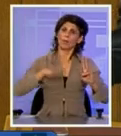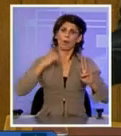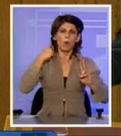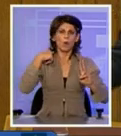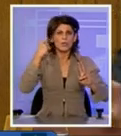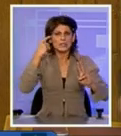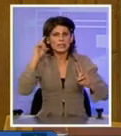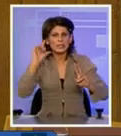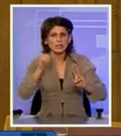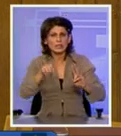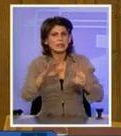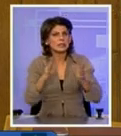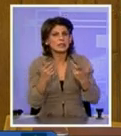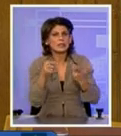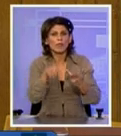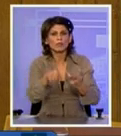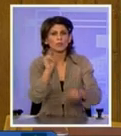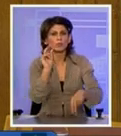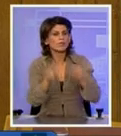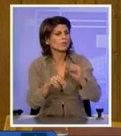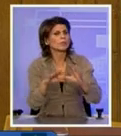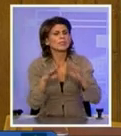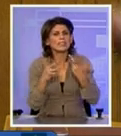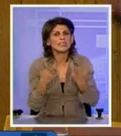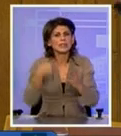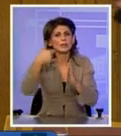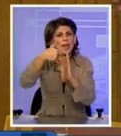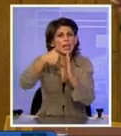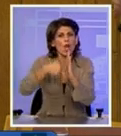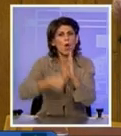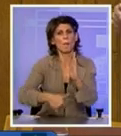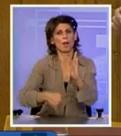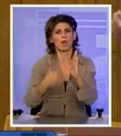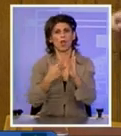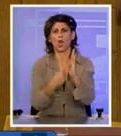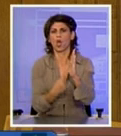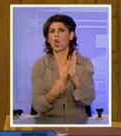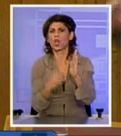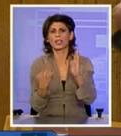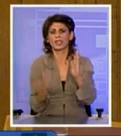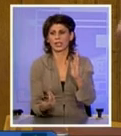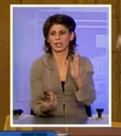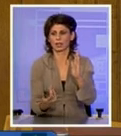το οποίο θα ψηφίζουν τελικά. Και κυρίως όσον αφορά